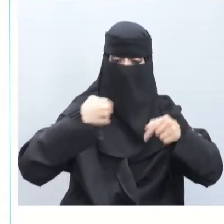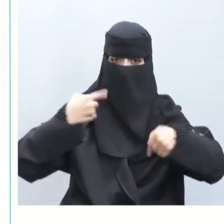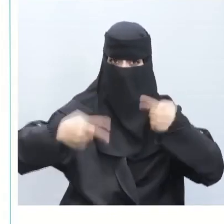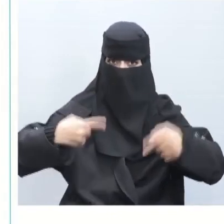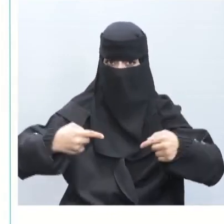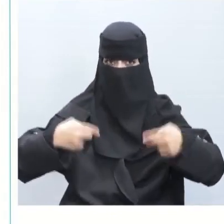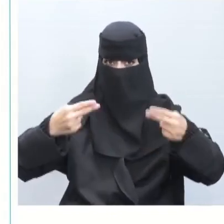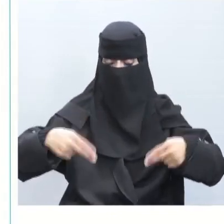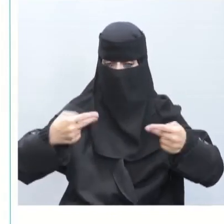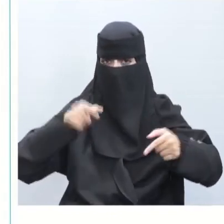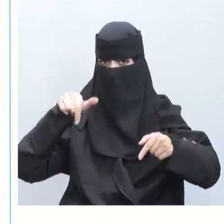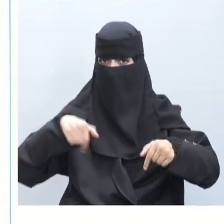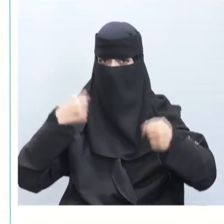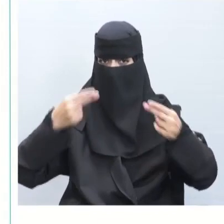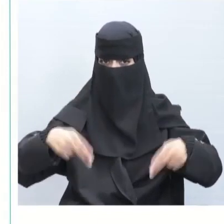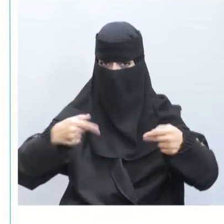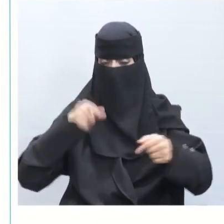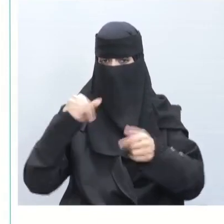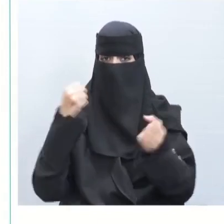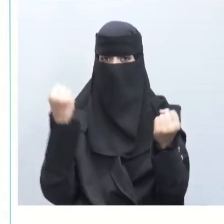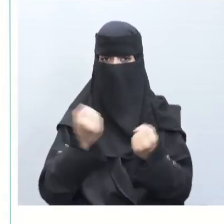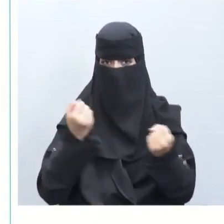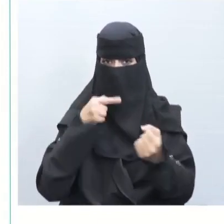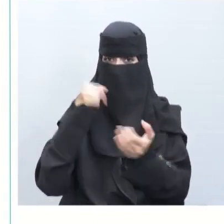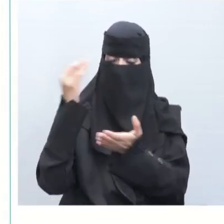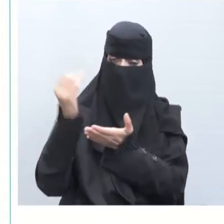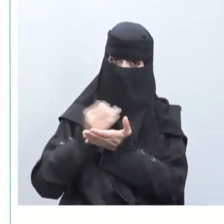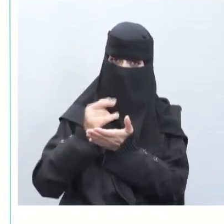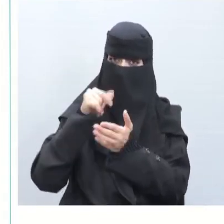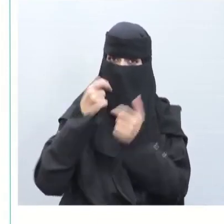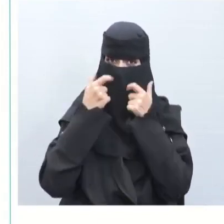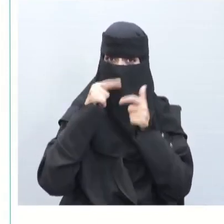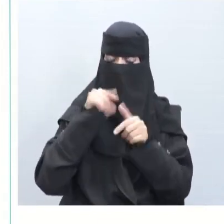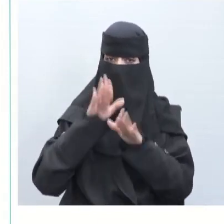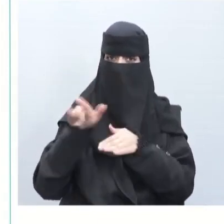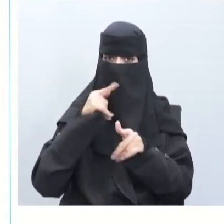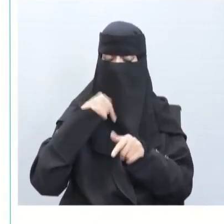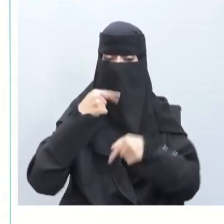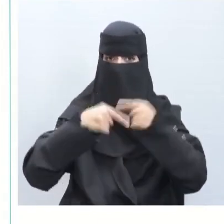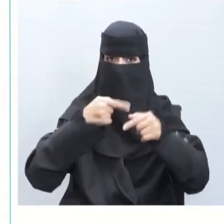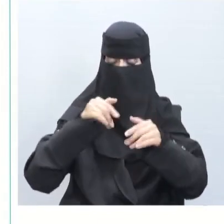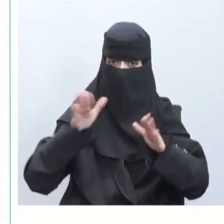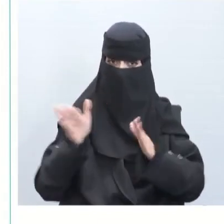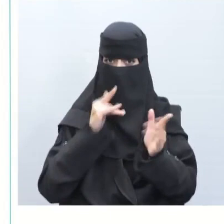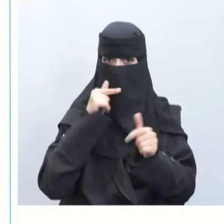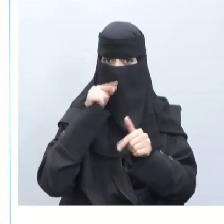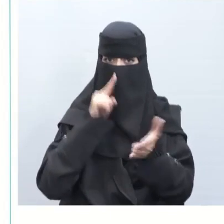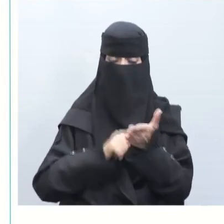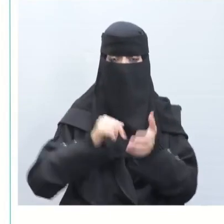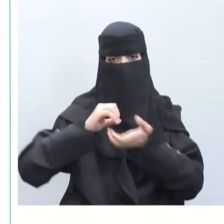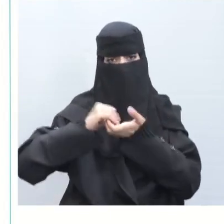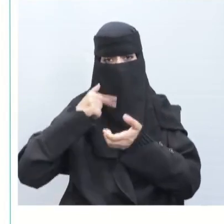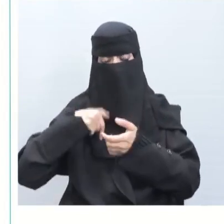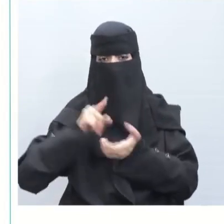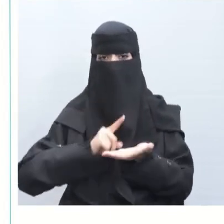هي نشاط من انشطه المجتمع الاقتصاد لابد ايضا ان يراعى فيها الاستدامه وان تكون صديقه